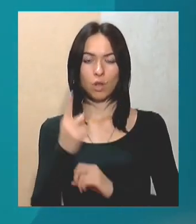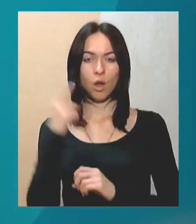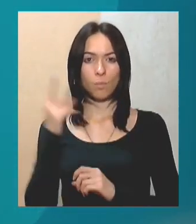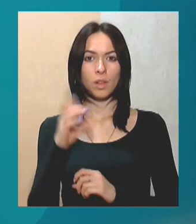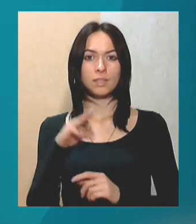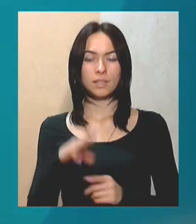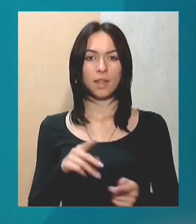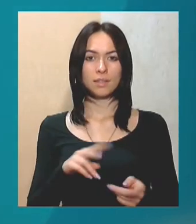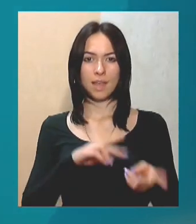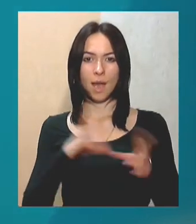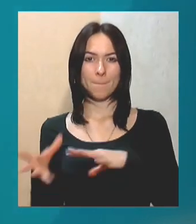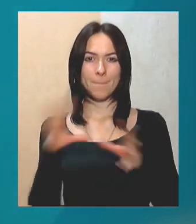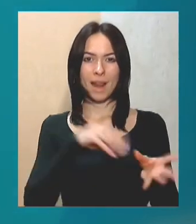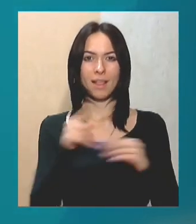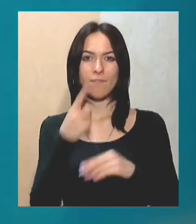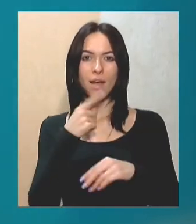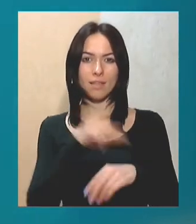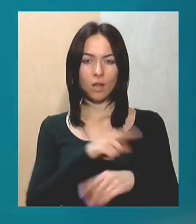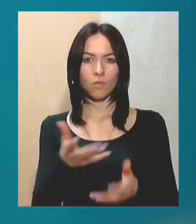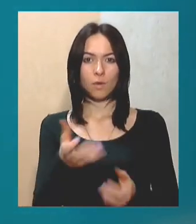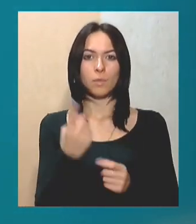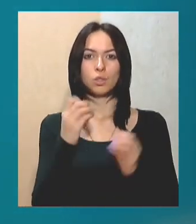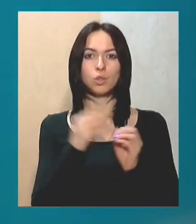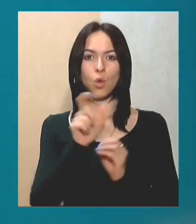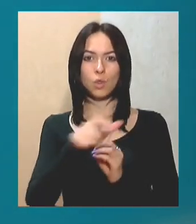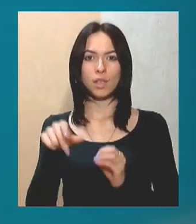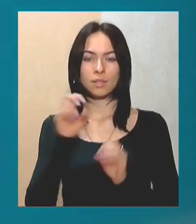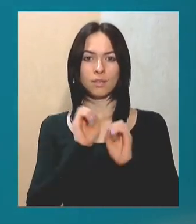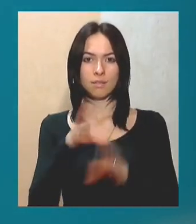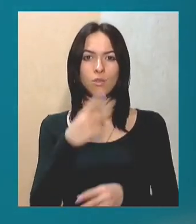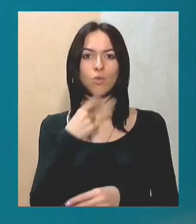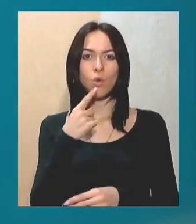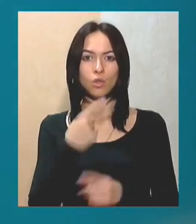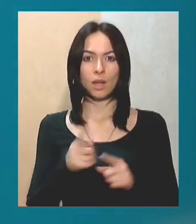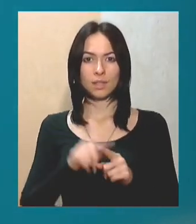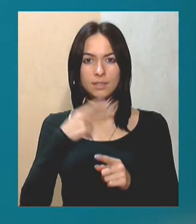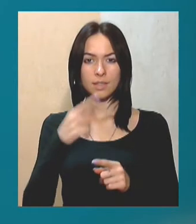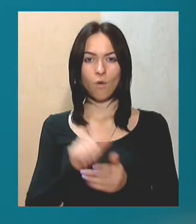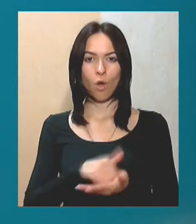переливання крові прийняла 110 донорів. Такі цифри назвав її головний лікар Михайло Бортко.